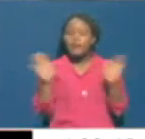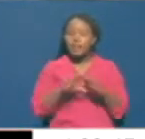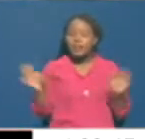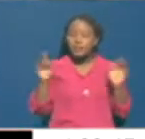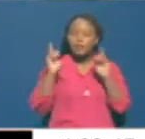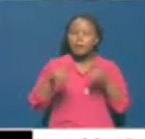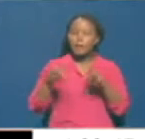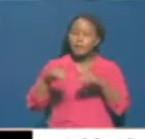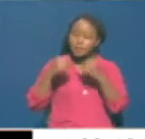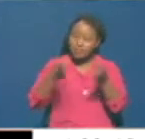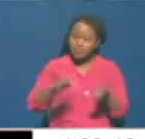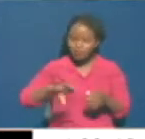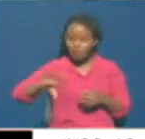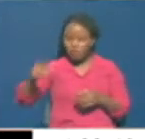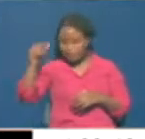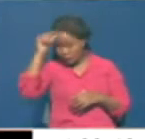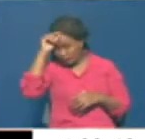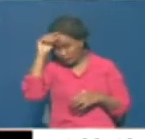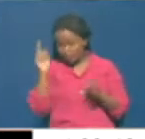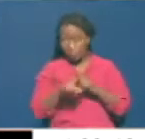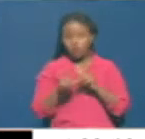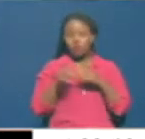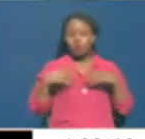county ili tuwekewe social wall,